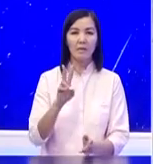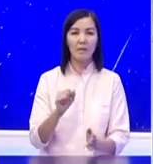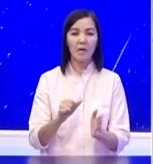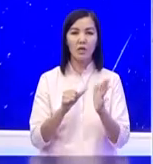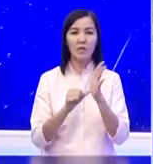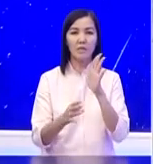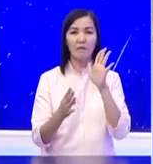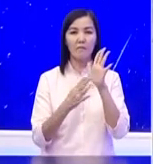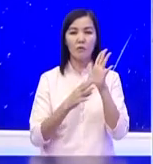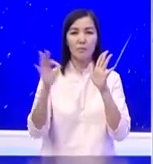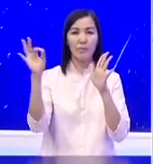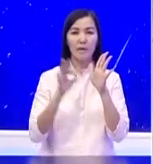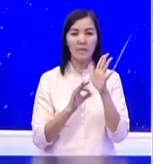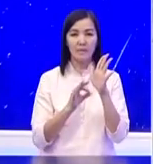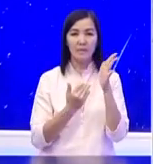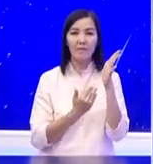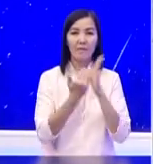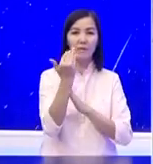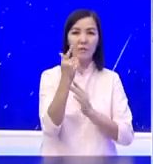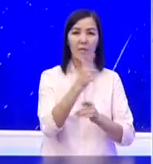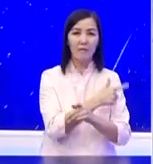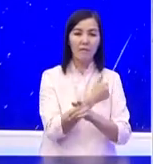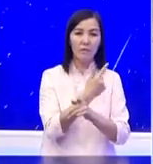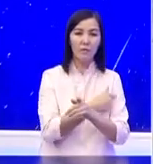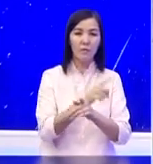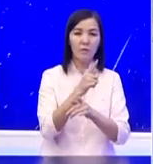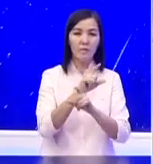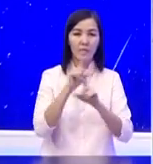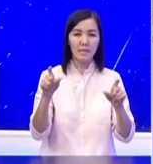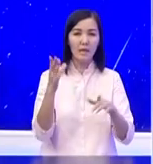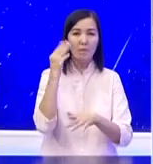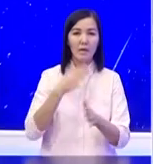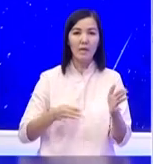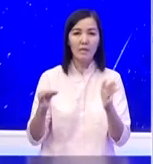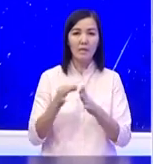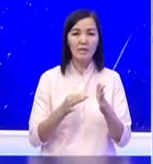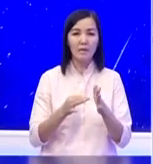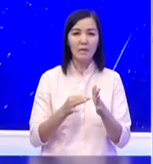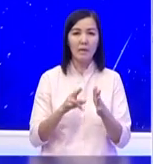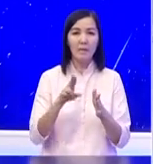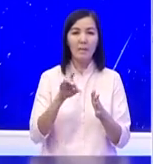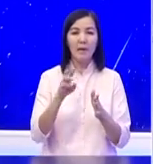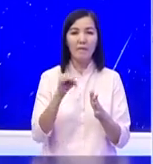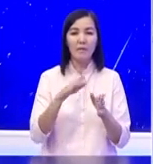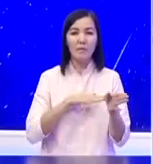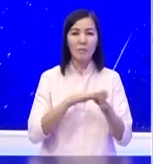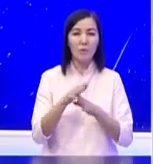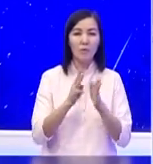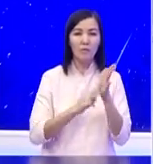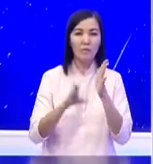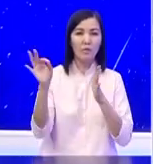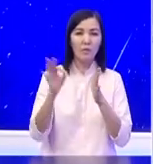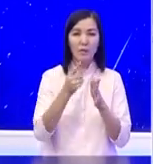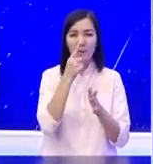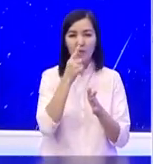На 68% загружены инфекционные стационары в Алматинской области, провизорные на 90%. И в ближайшее время